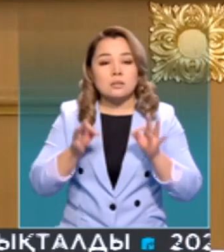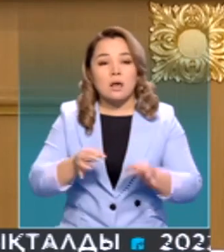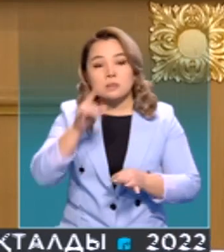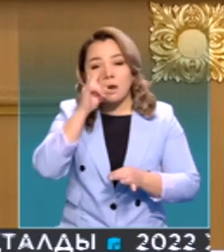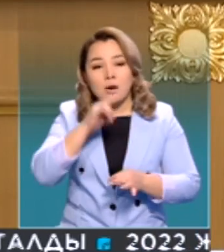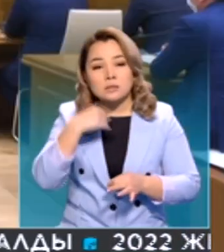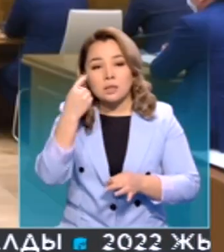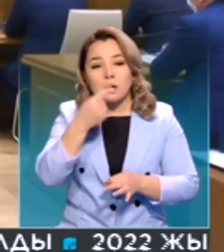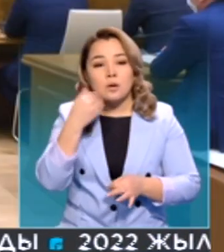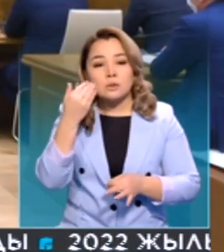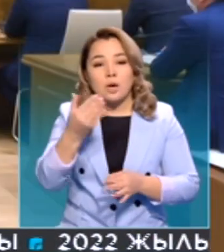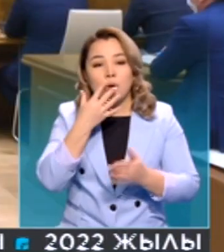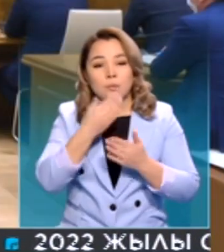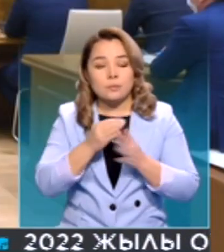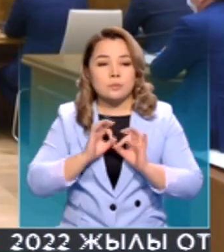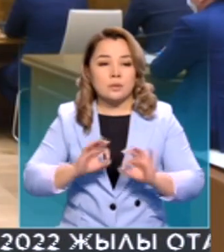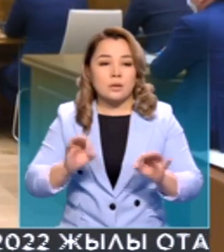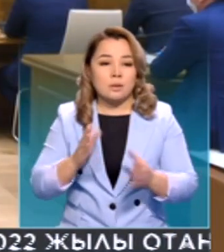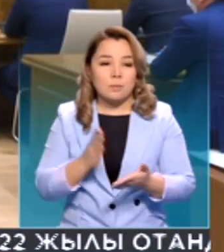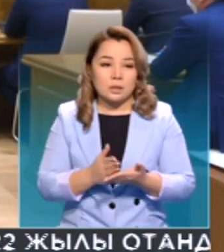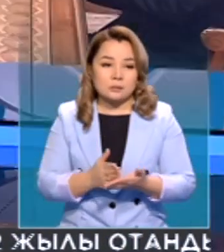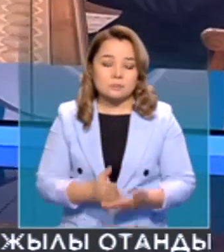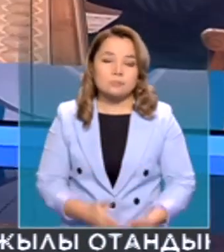айнасы болады десек артық айтқандық емес.